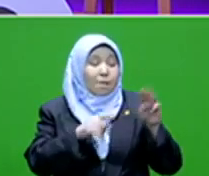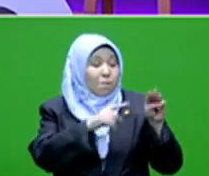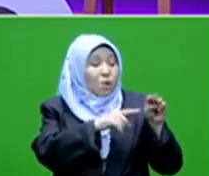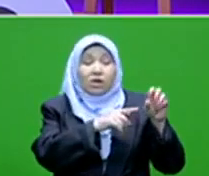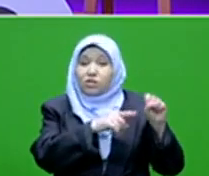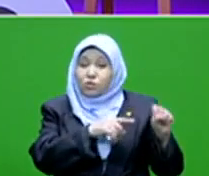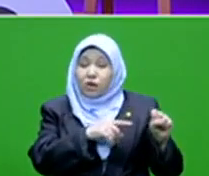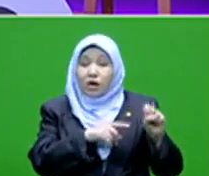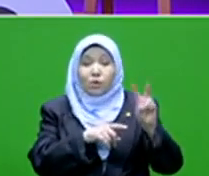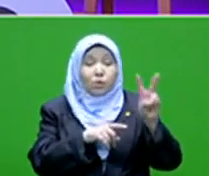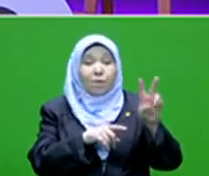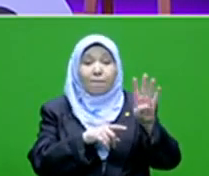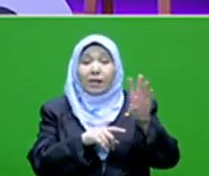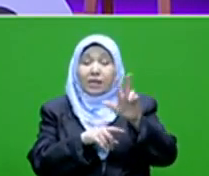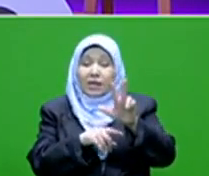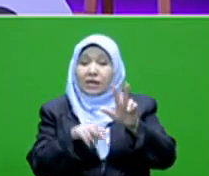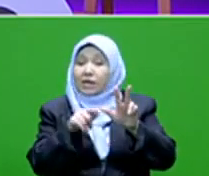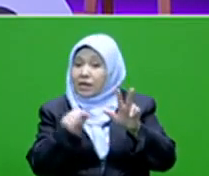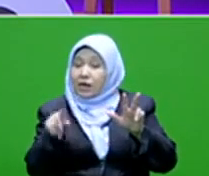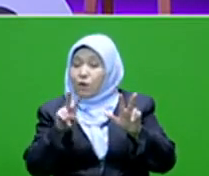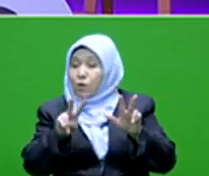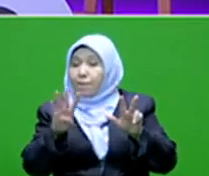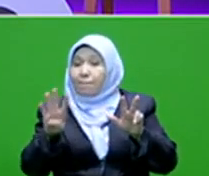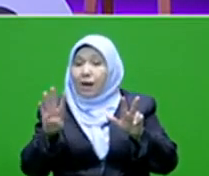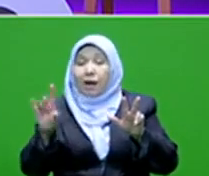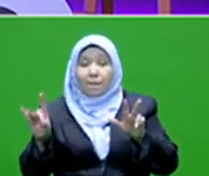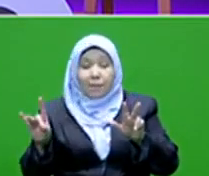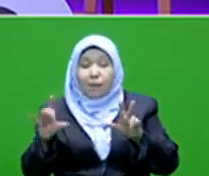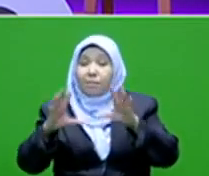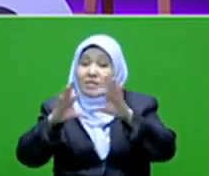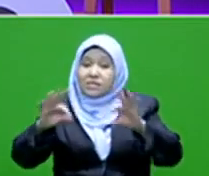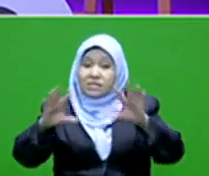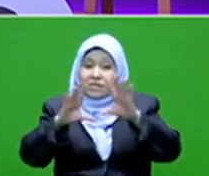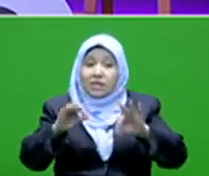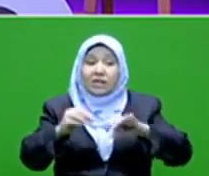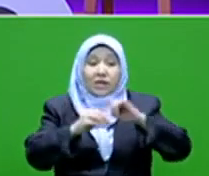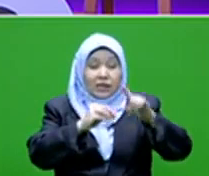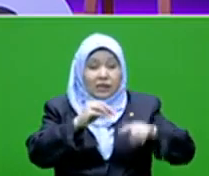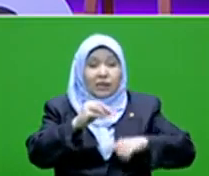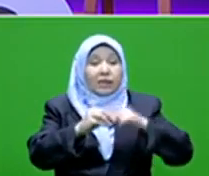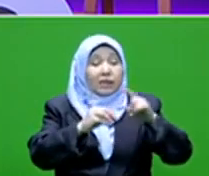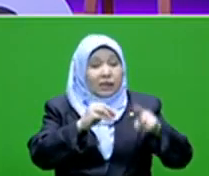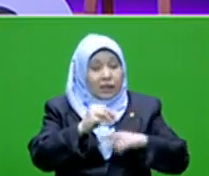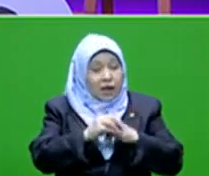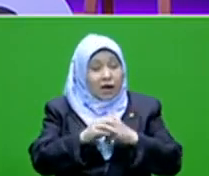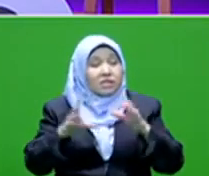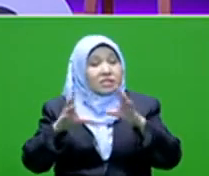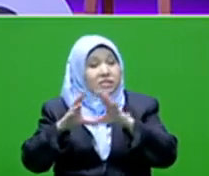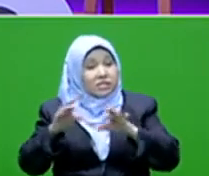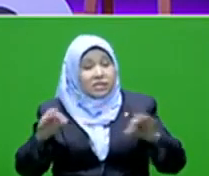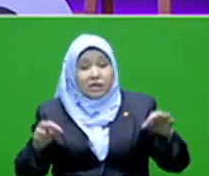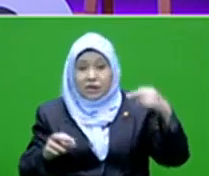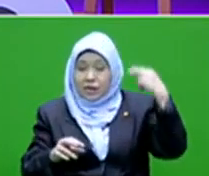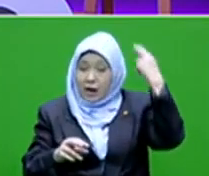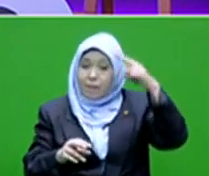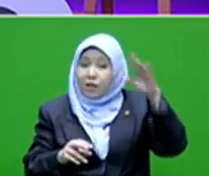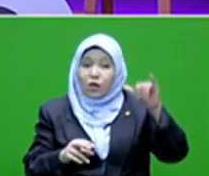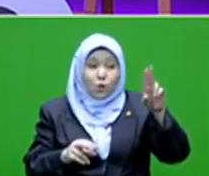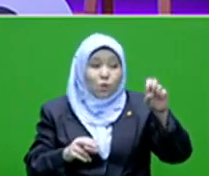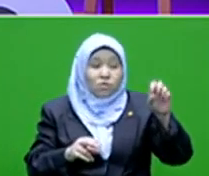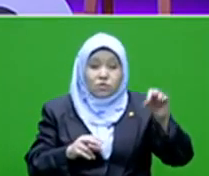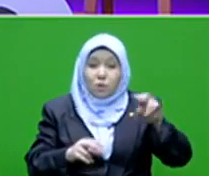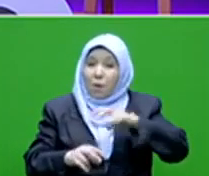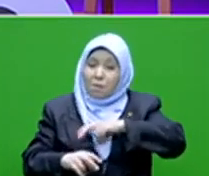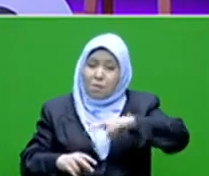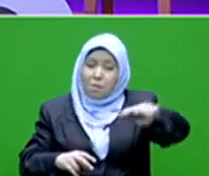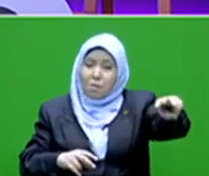hingga 248, bagaimana menceritakan perihal Nabi Allah Yusuf alaihi salam dalam